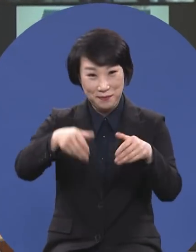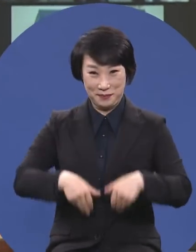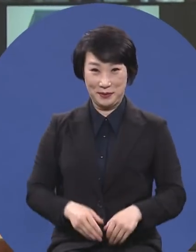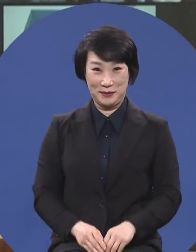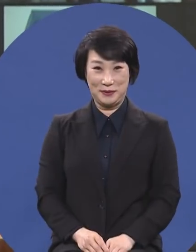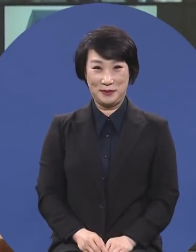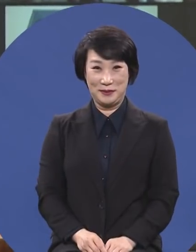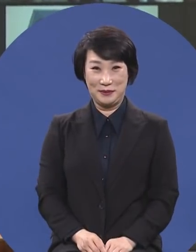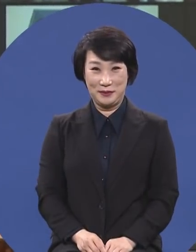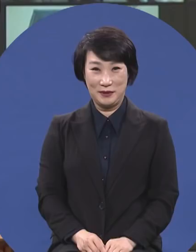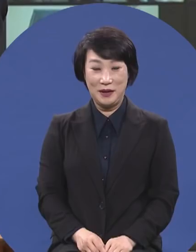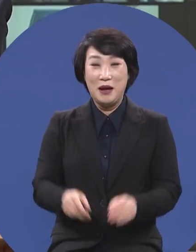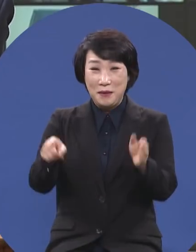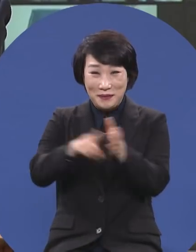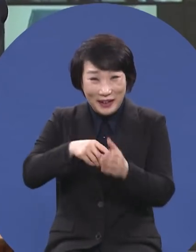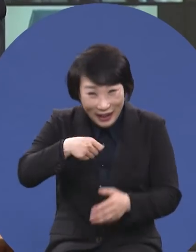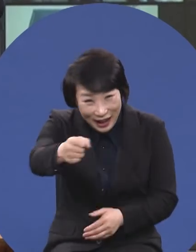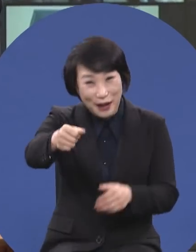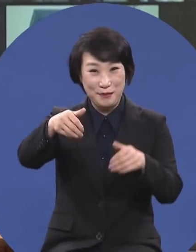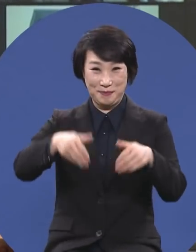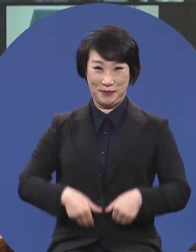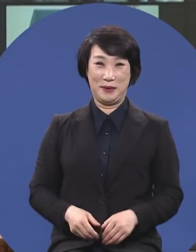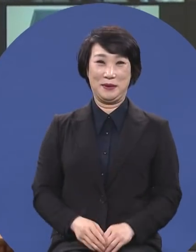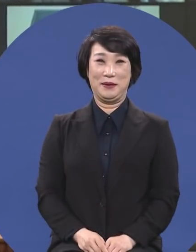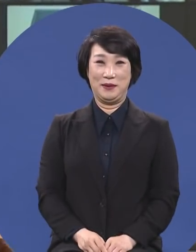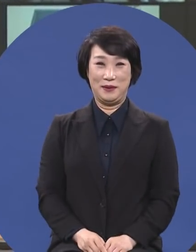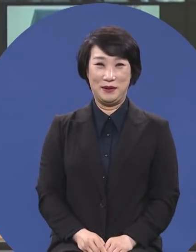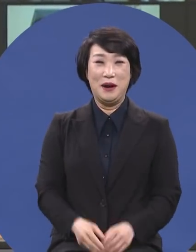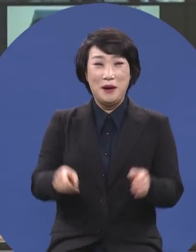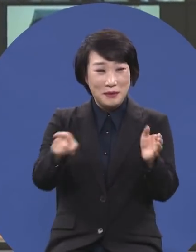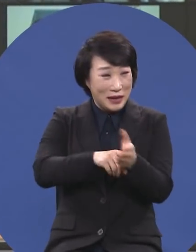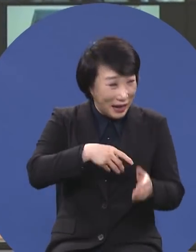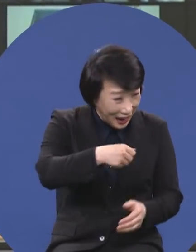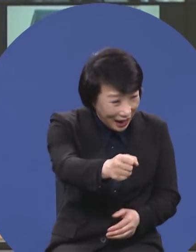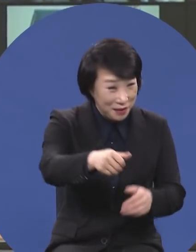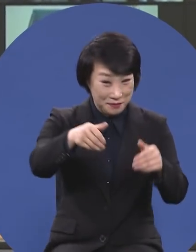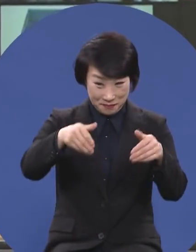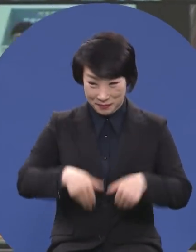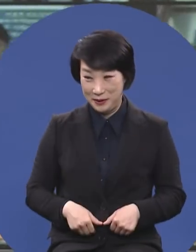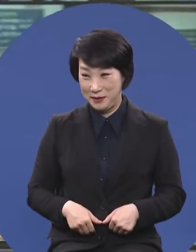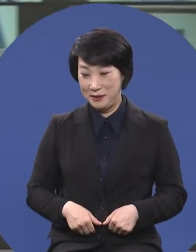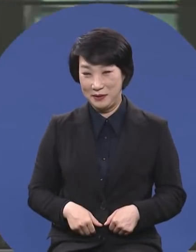할지니라. 믿어야 할지니라. 믿어야 할지니라.